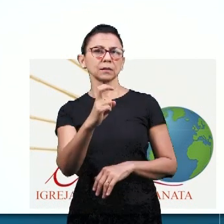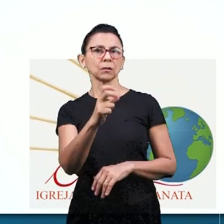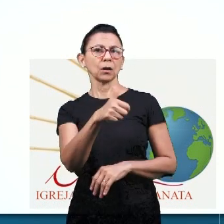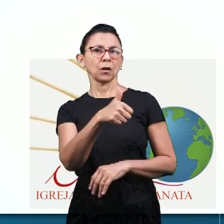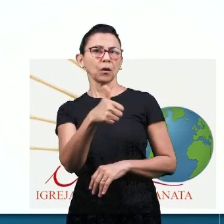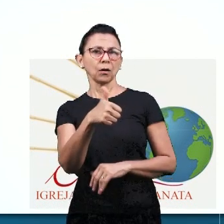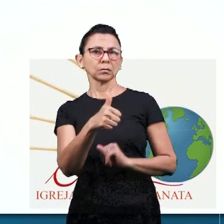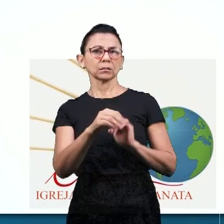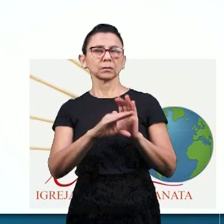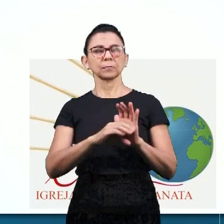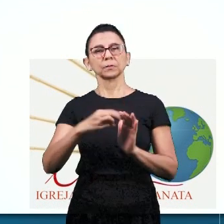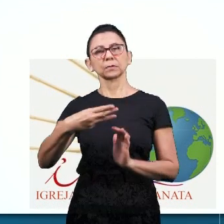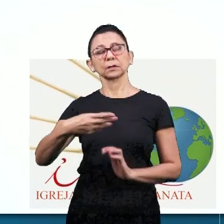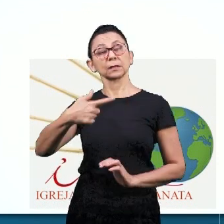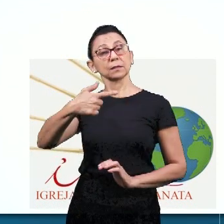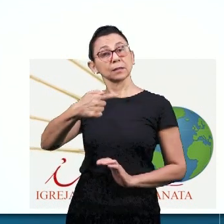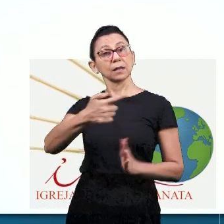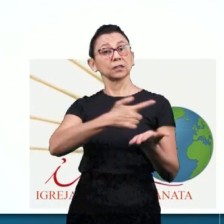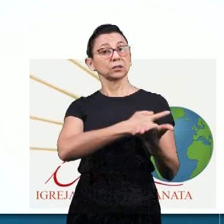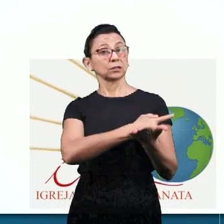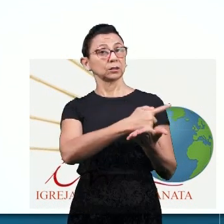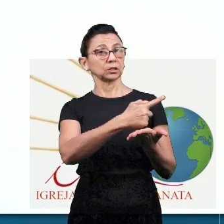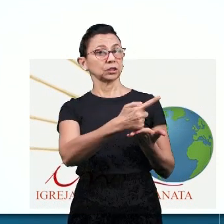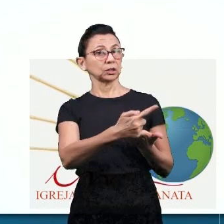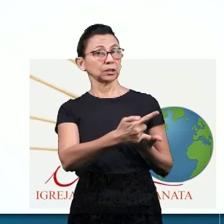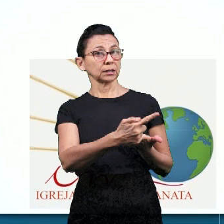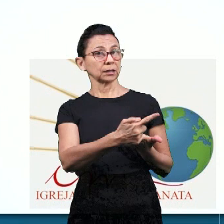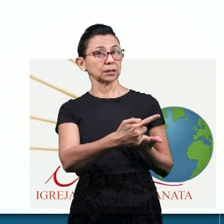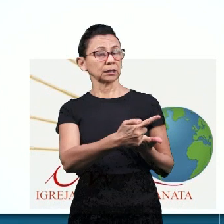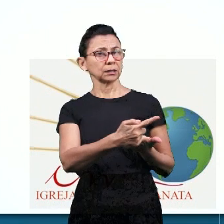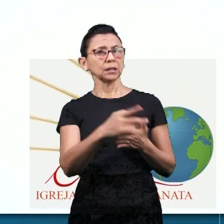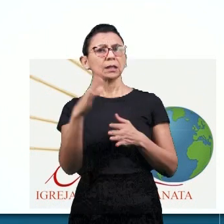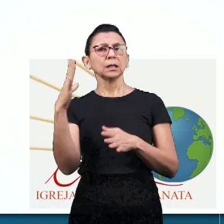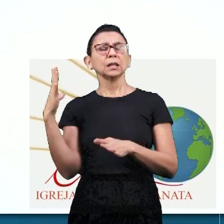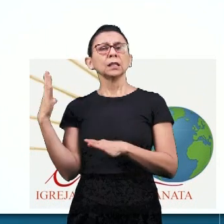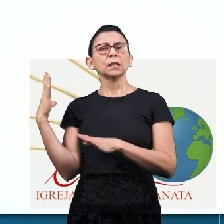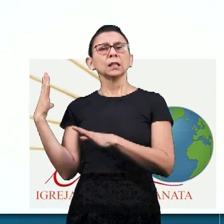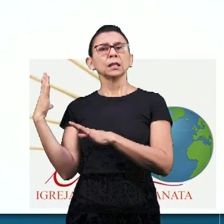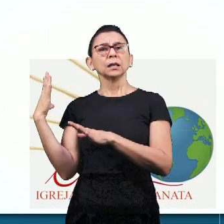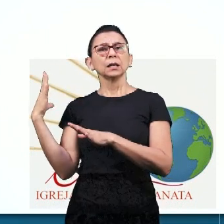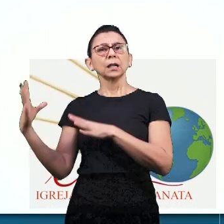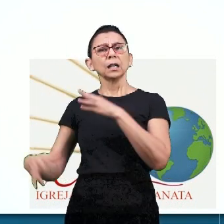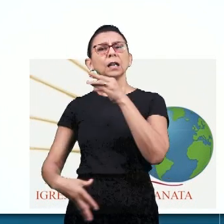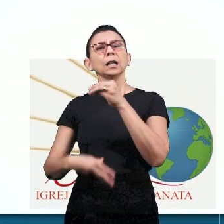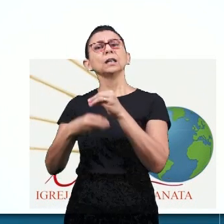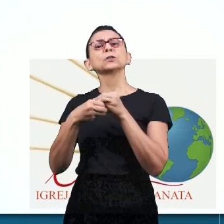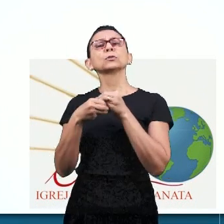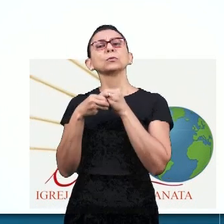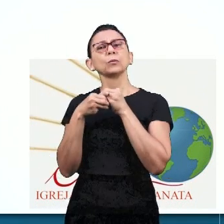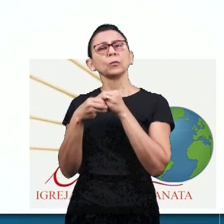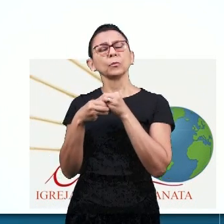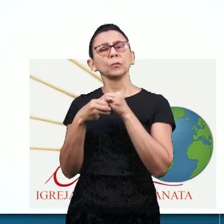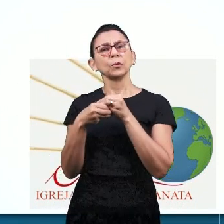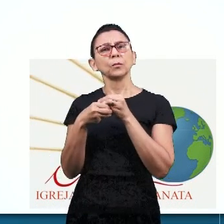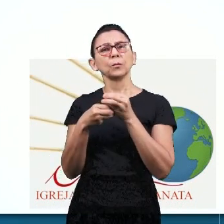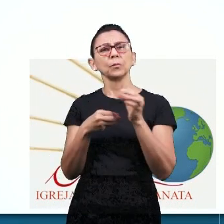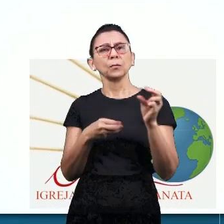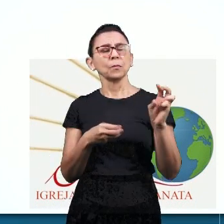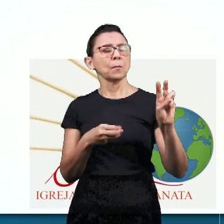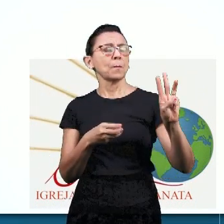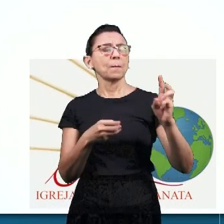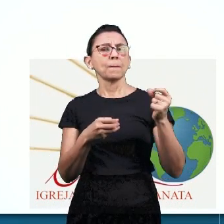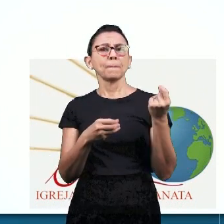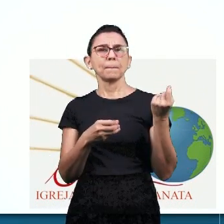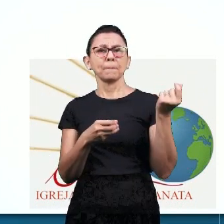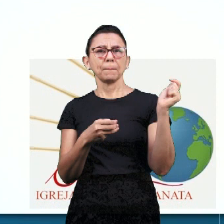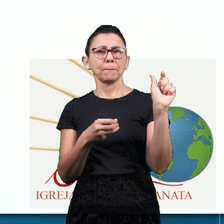de la Genèse, citez en résumant trois mots qui ont identifié les